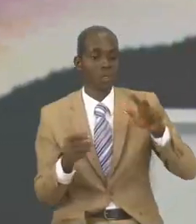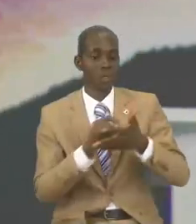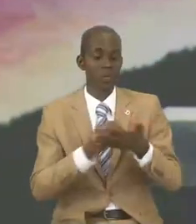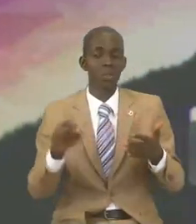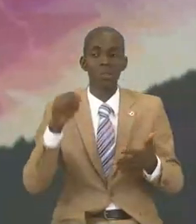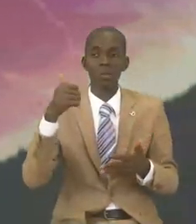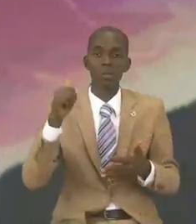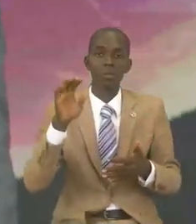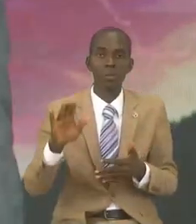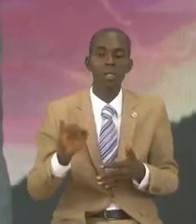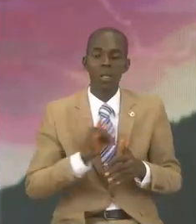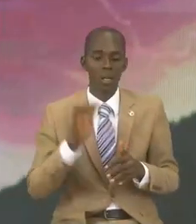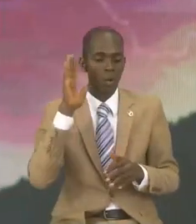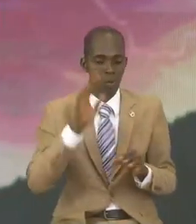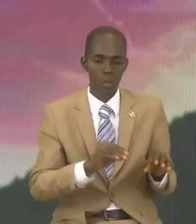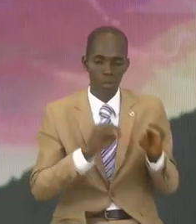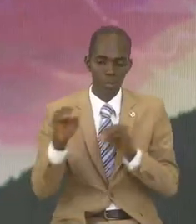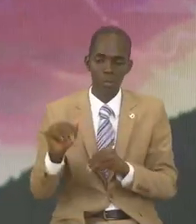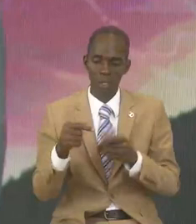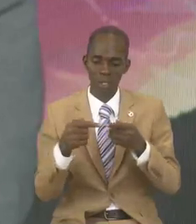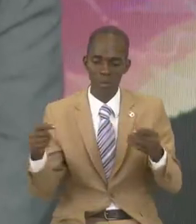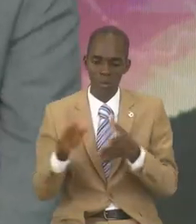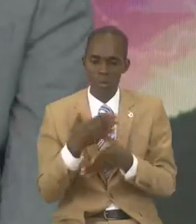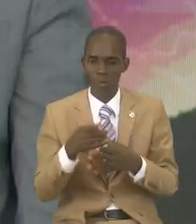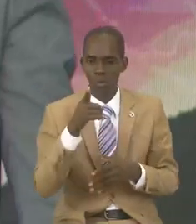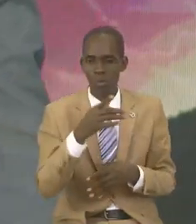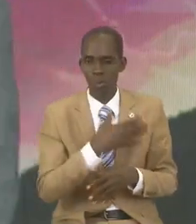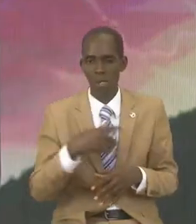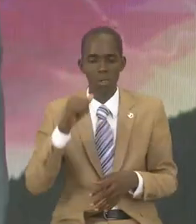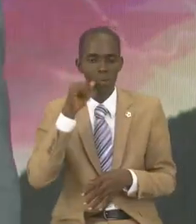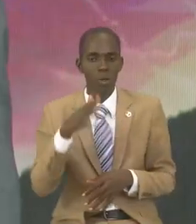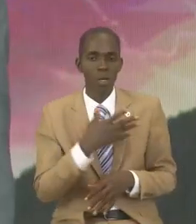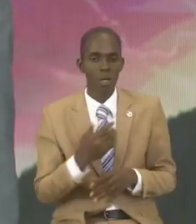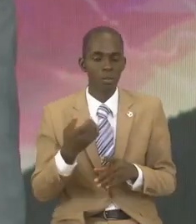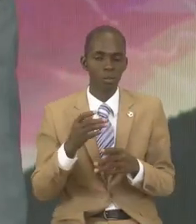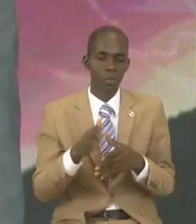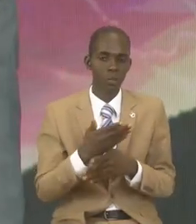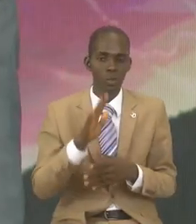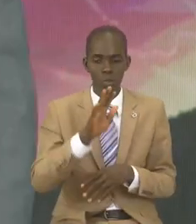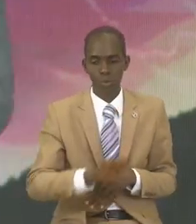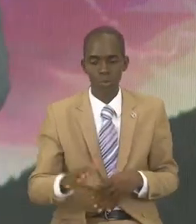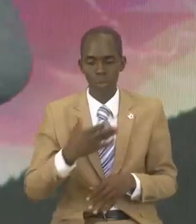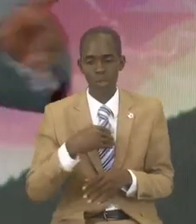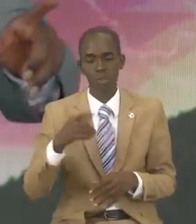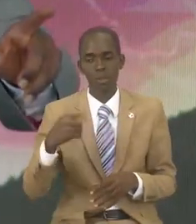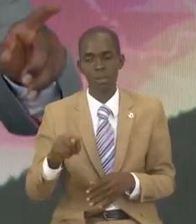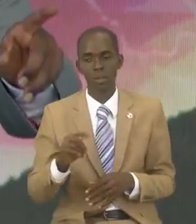je mettrai Genèse, je mets inimitié entre toi et la femme, entre sa postérité et elle.